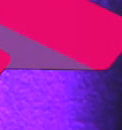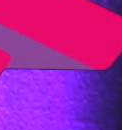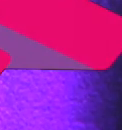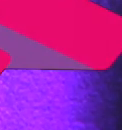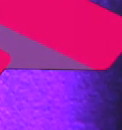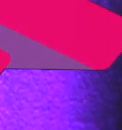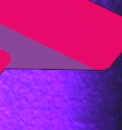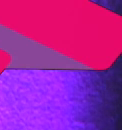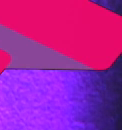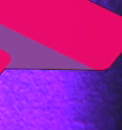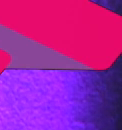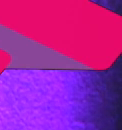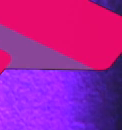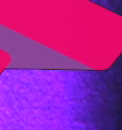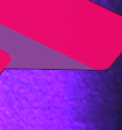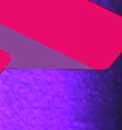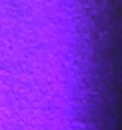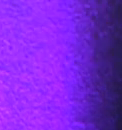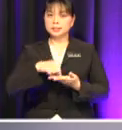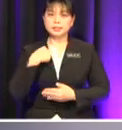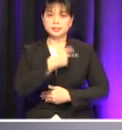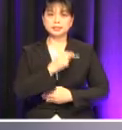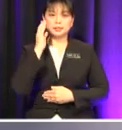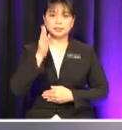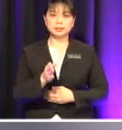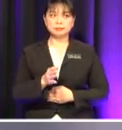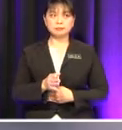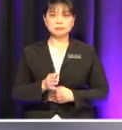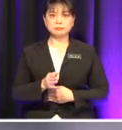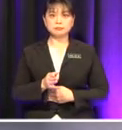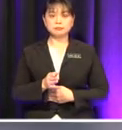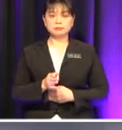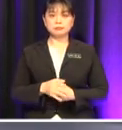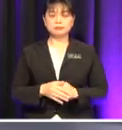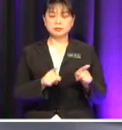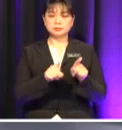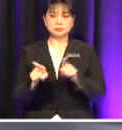Alhamdulillah oke Hari ini kita akan bersama dengan seorang guru